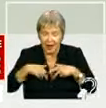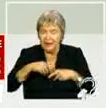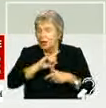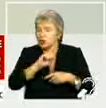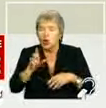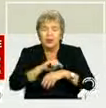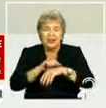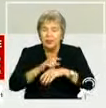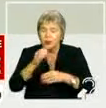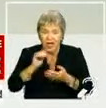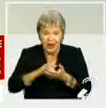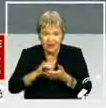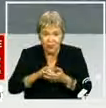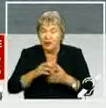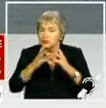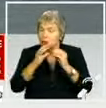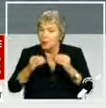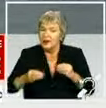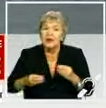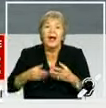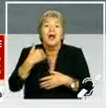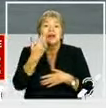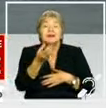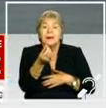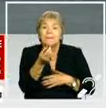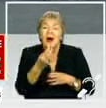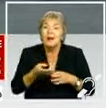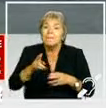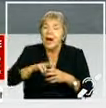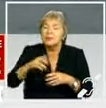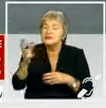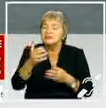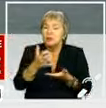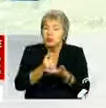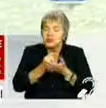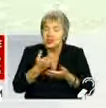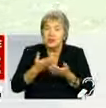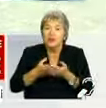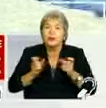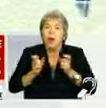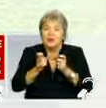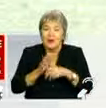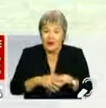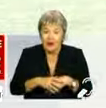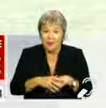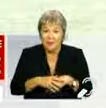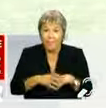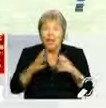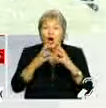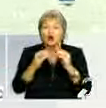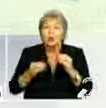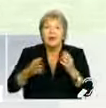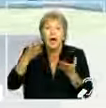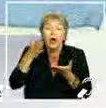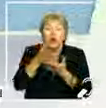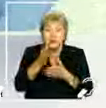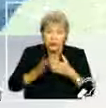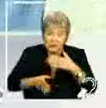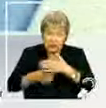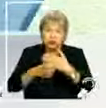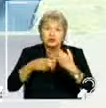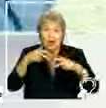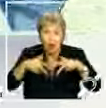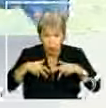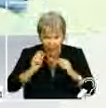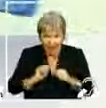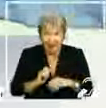necesar și că țara noastră va continua să aloce mai mulți bani de la buget pentru apărare. România va continua să susțină